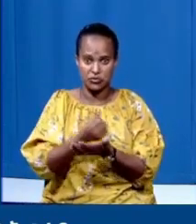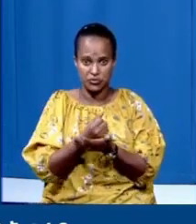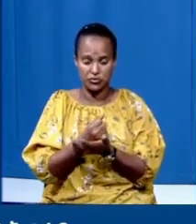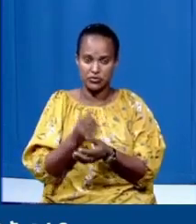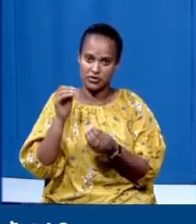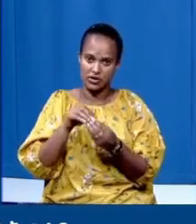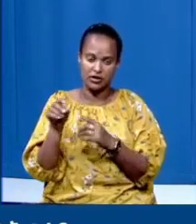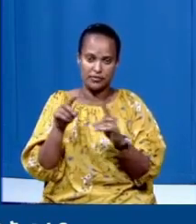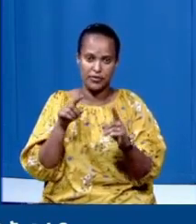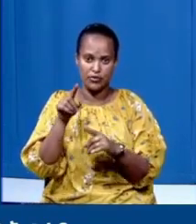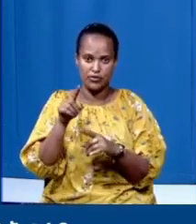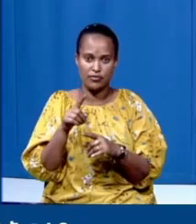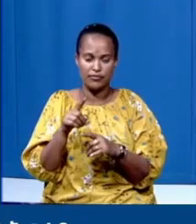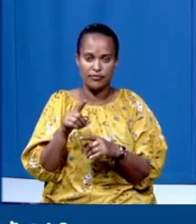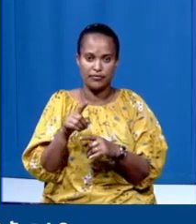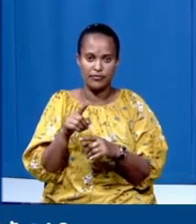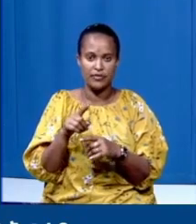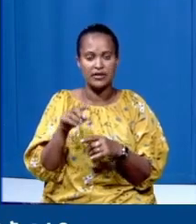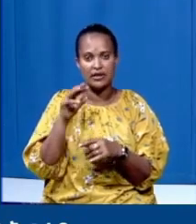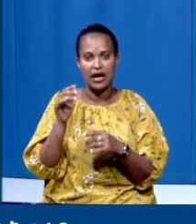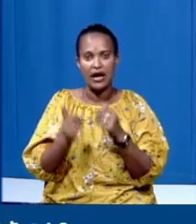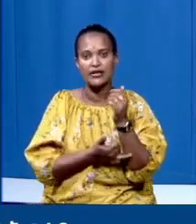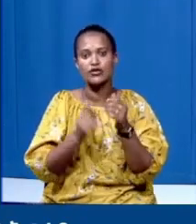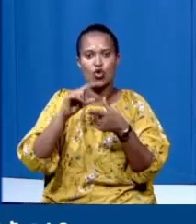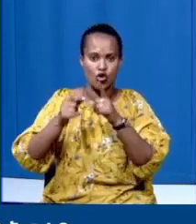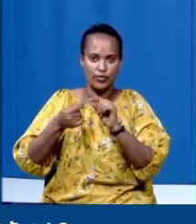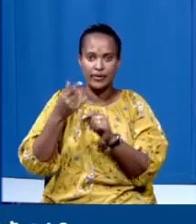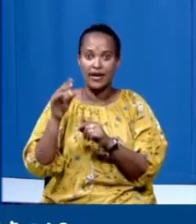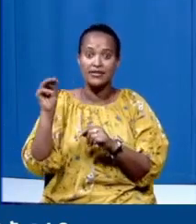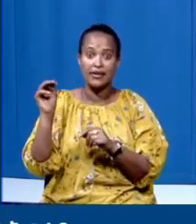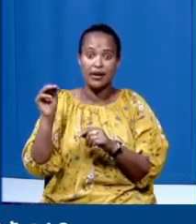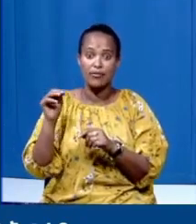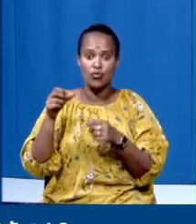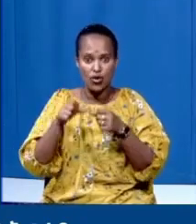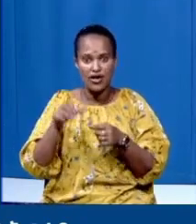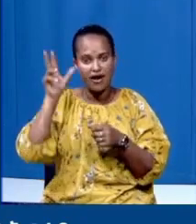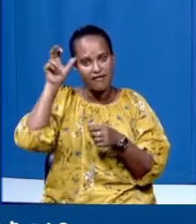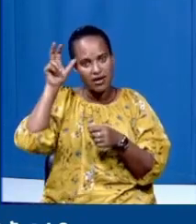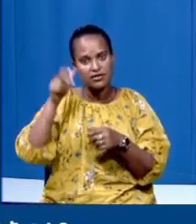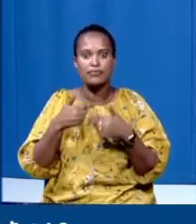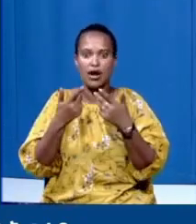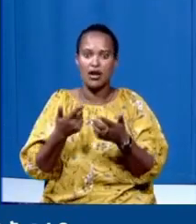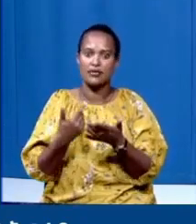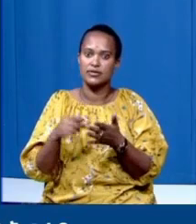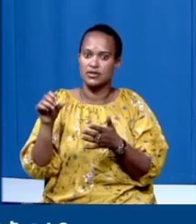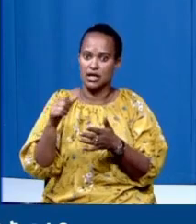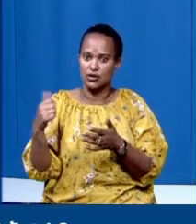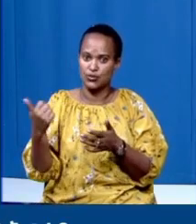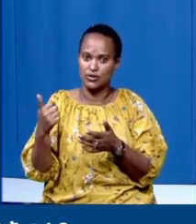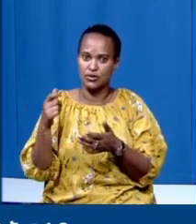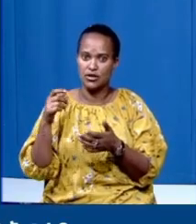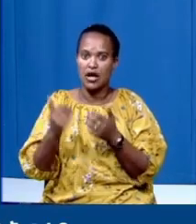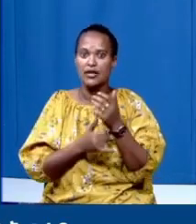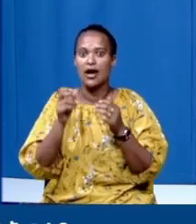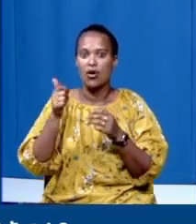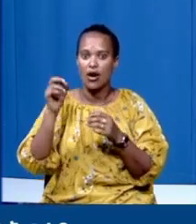እንደገና ድማ ንኣብነት ኣብ ዓዱ ኮኸበ ዝተባሃለ ጣብያ ውሸት ዓጀናምራ ንባዕለ ፍራሰብ ዝበሃል ከባቢ ካሊእ እውን ኣብ ዓዲ ዋዕላ